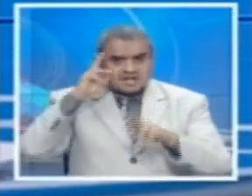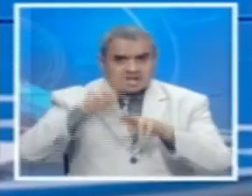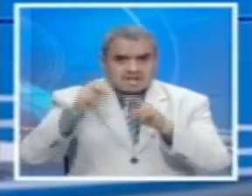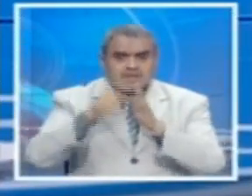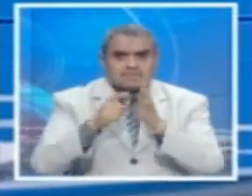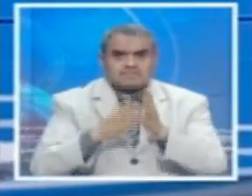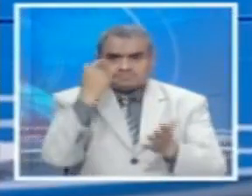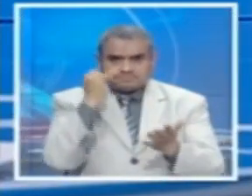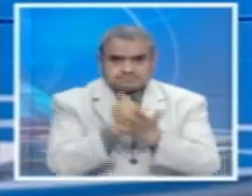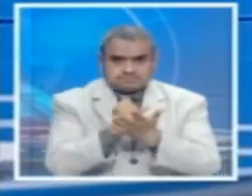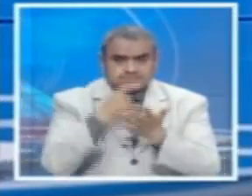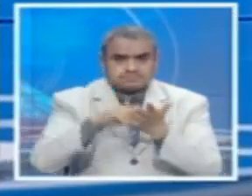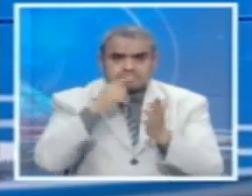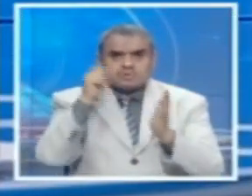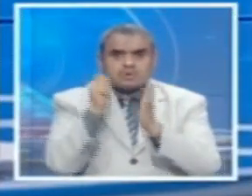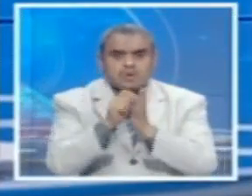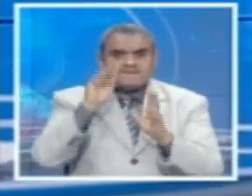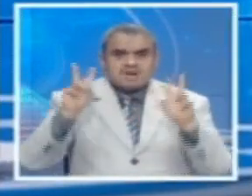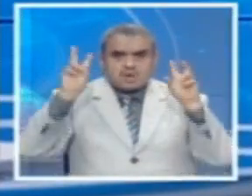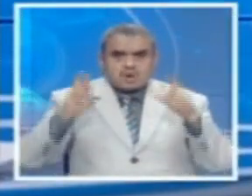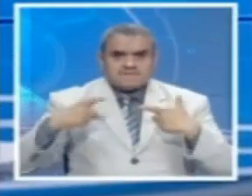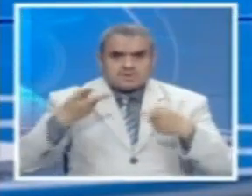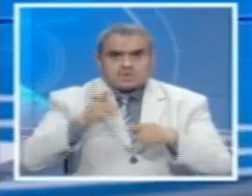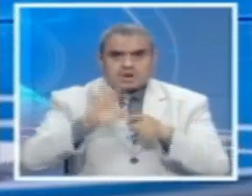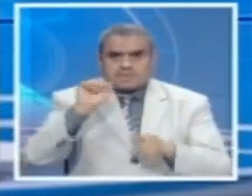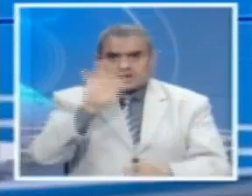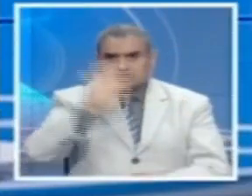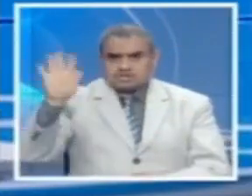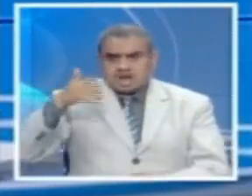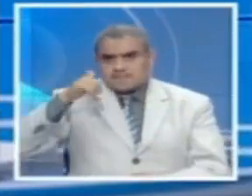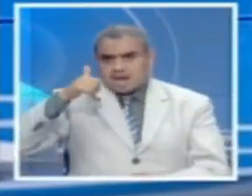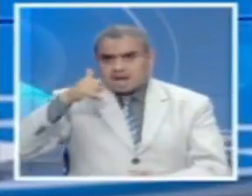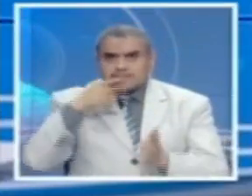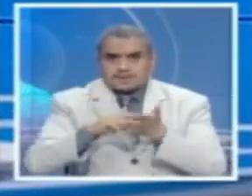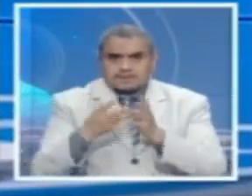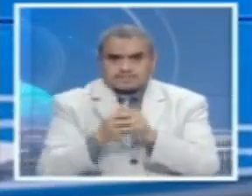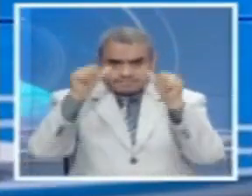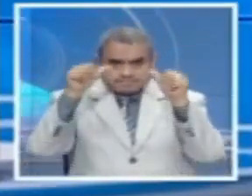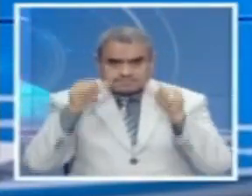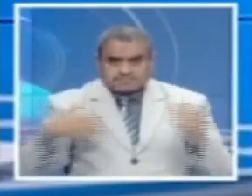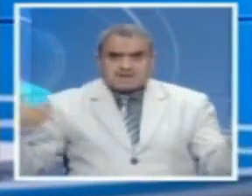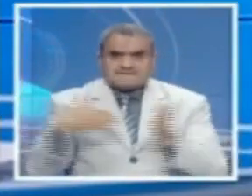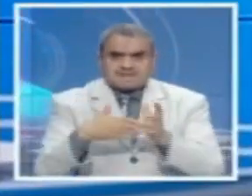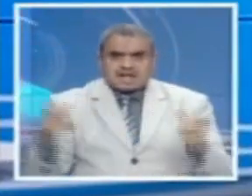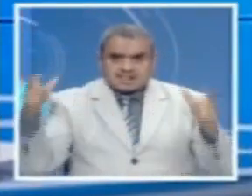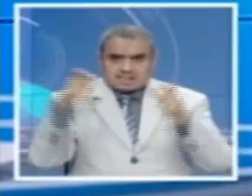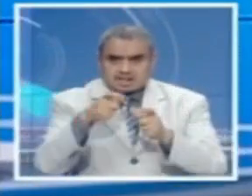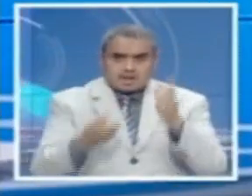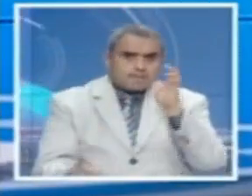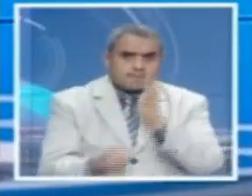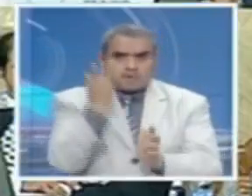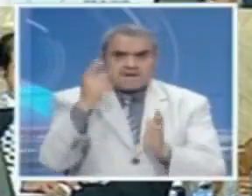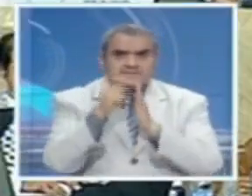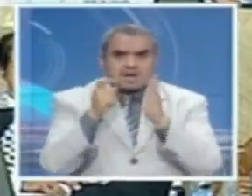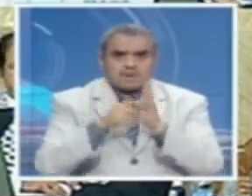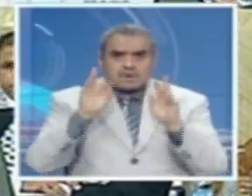تقييما للتأكد من توافر شروط وقف إطلاق النار. وكان البرلمان العربي قد أعلن في ختام جلسته الطارئة مواصلة السعي